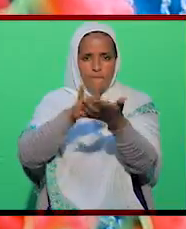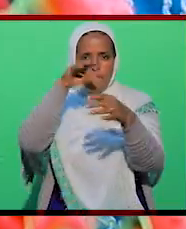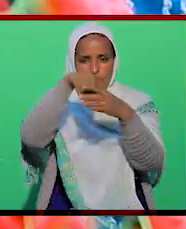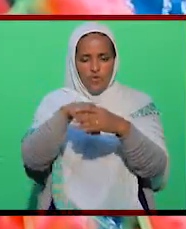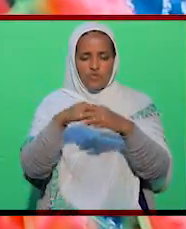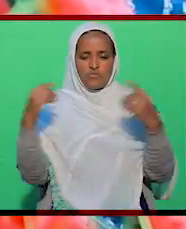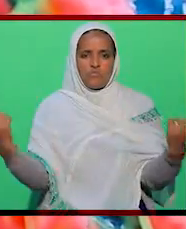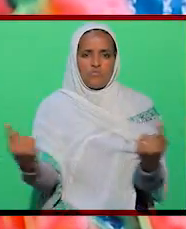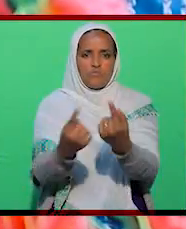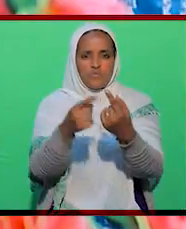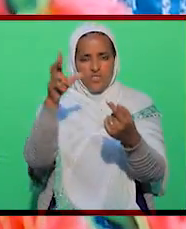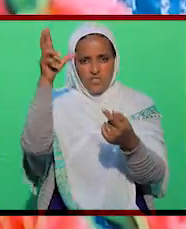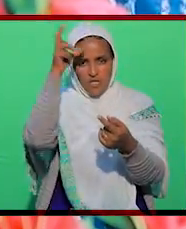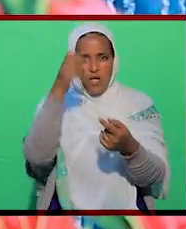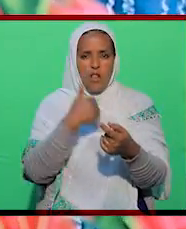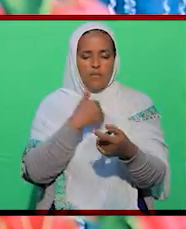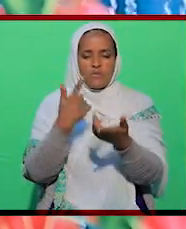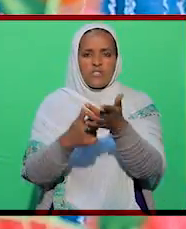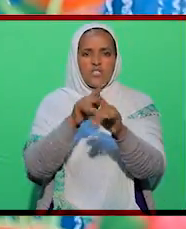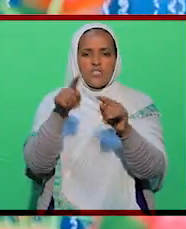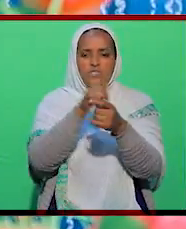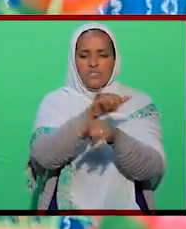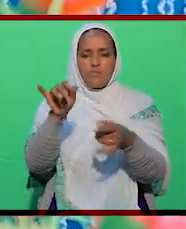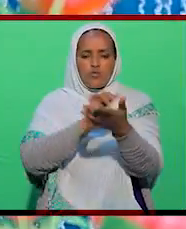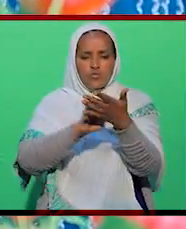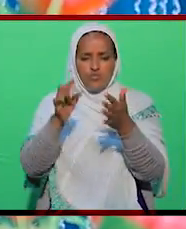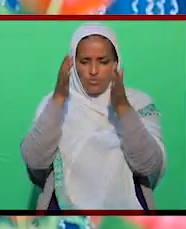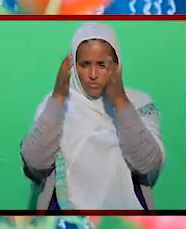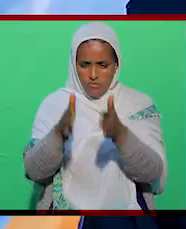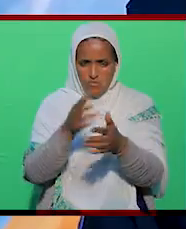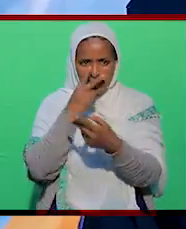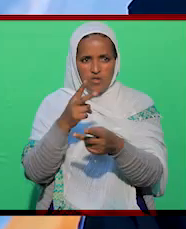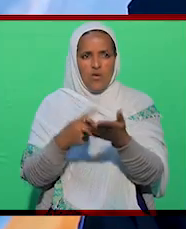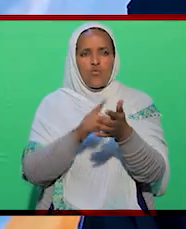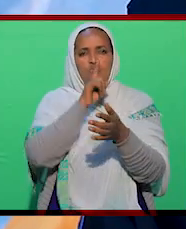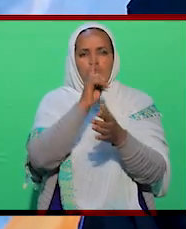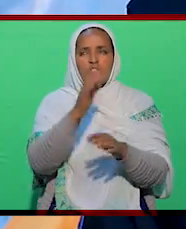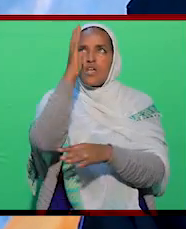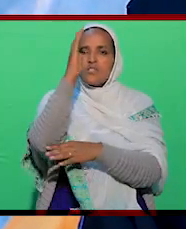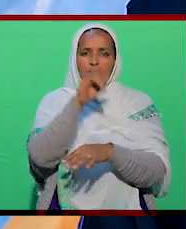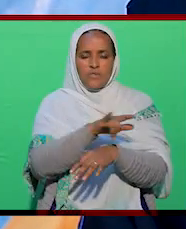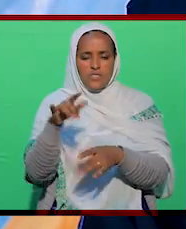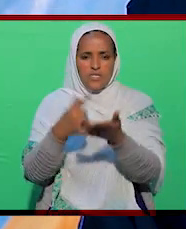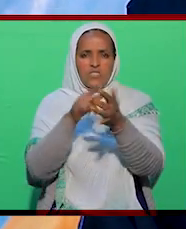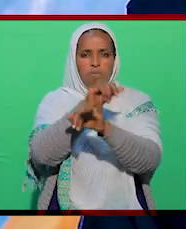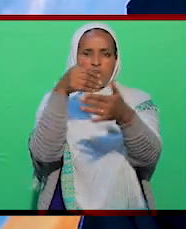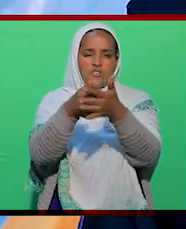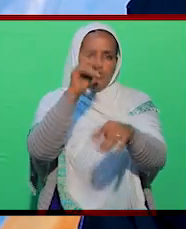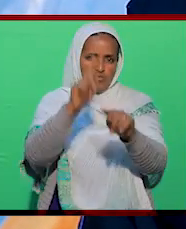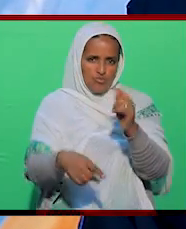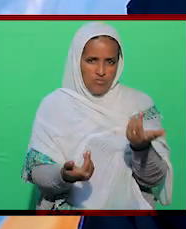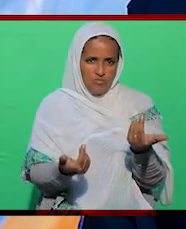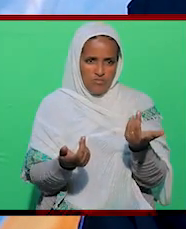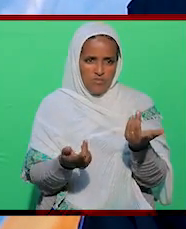ማለት በጅሪ ታጅባል ግን እሱ ሰይጣን አለበት እነዛ ግን እሱን እንደ ቅዱስ ነበር የሚያዩት አሁን እነተኛ እግዚአብሔር ሰው ዘንድ እነዚህ መድረስ